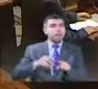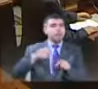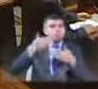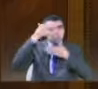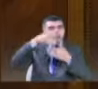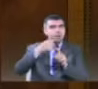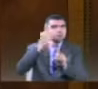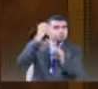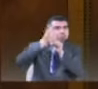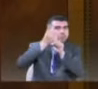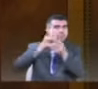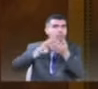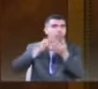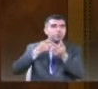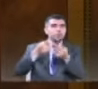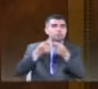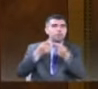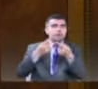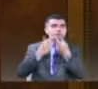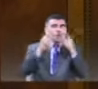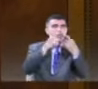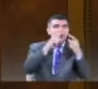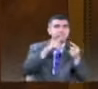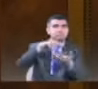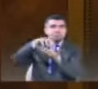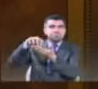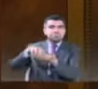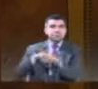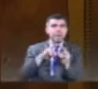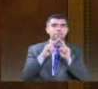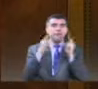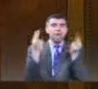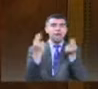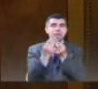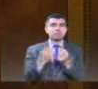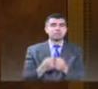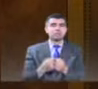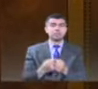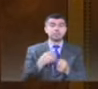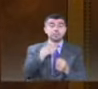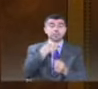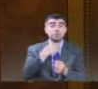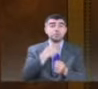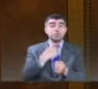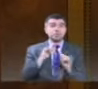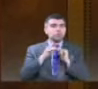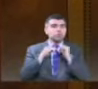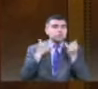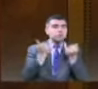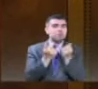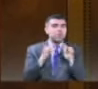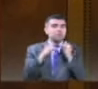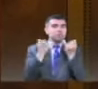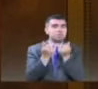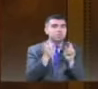ومتميزه مع العديد من الدول والمنظمات الدوليه، نتج عنها عقد العديد من الاجتماعات رفيعة المستوى مع